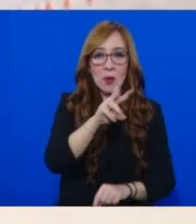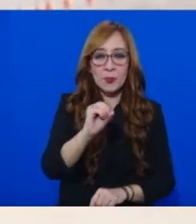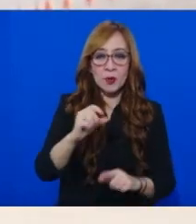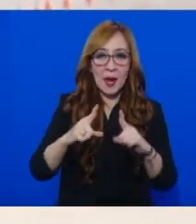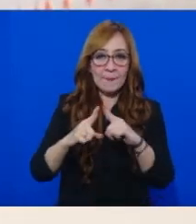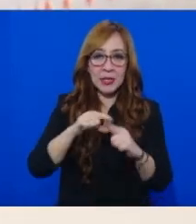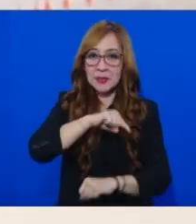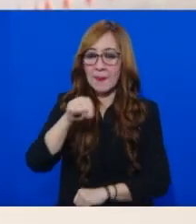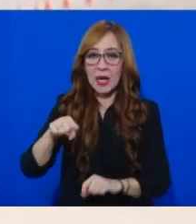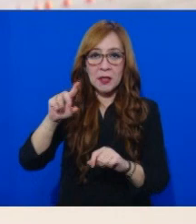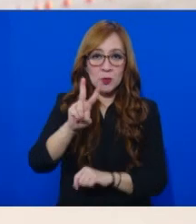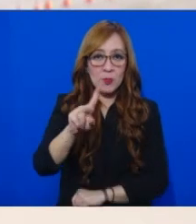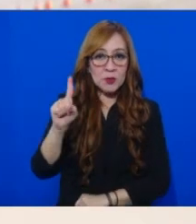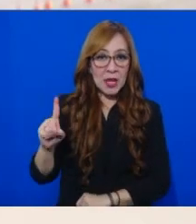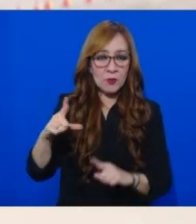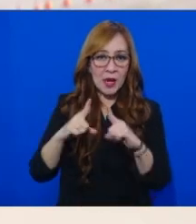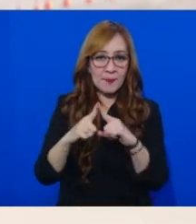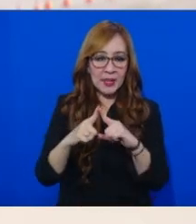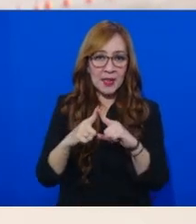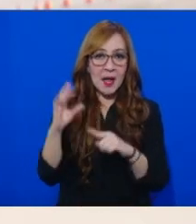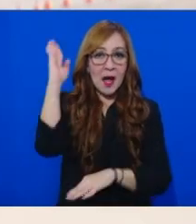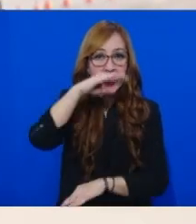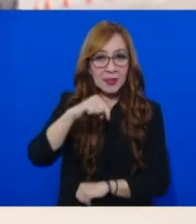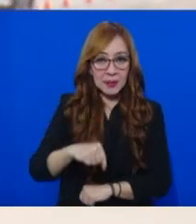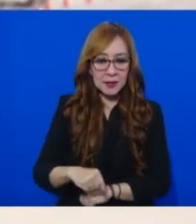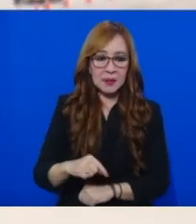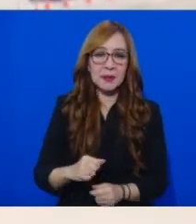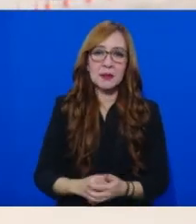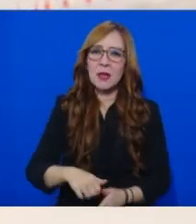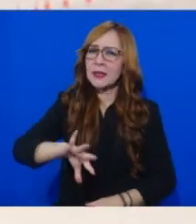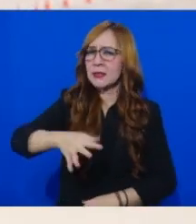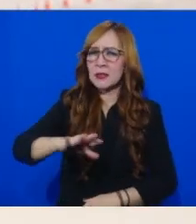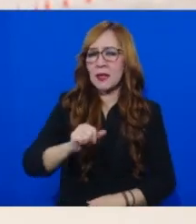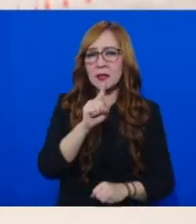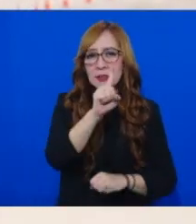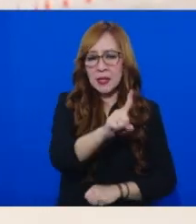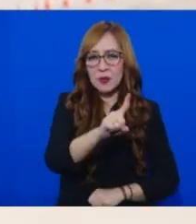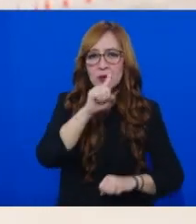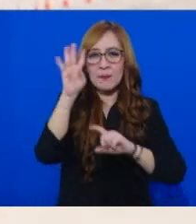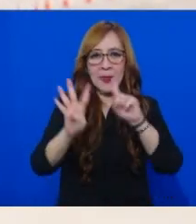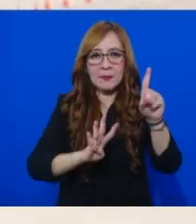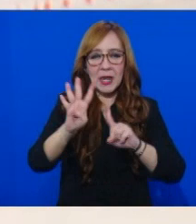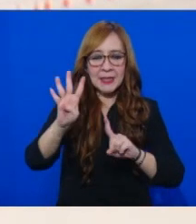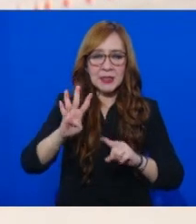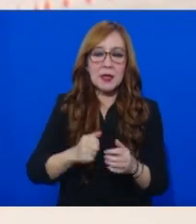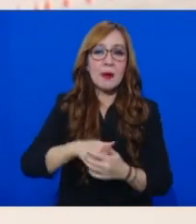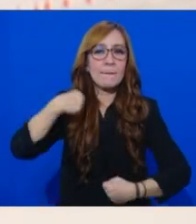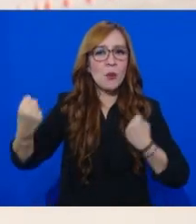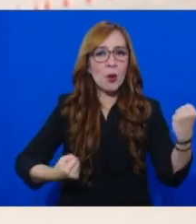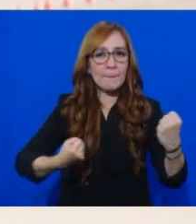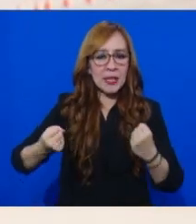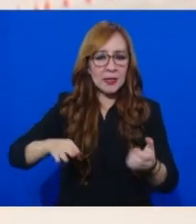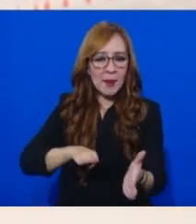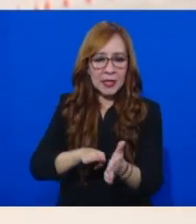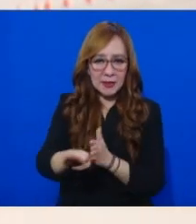hingga 21 April pagi hari ini, di mana hanya sekitar 114 kendaraan yang melintas. Memang